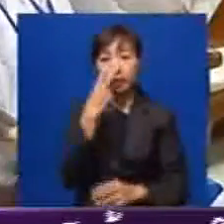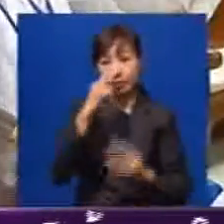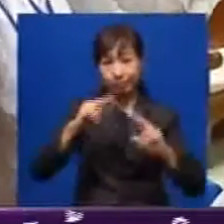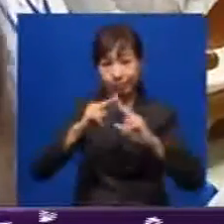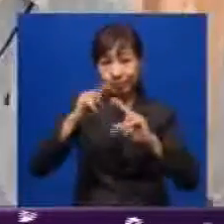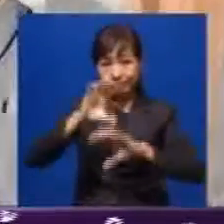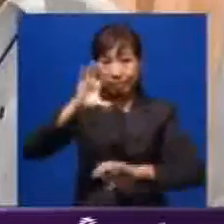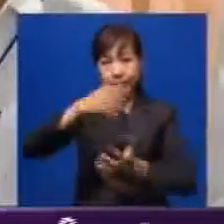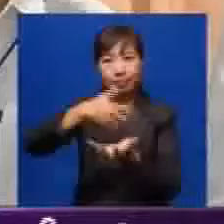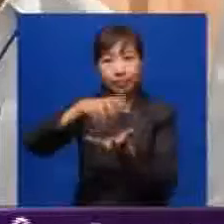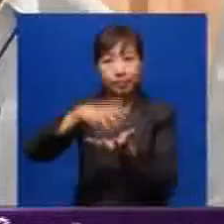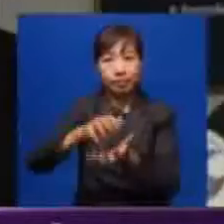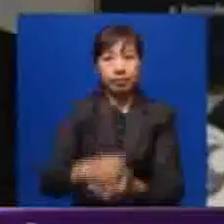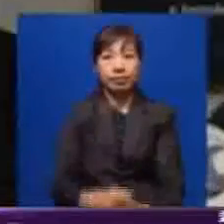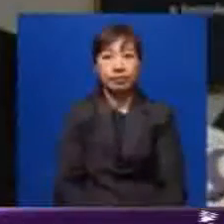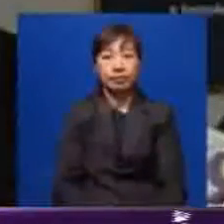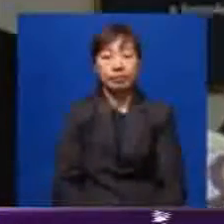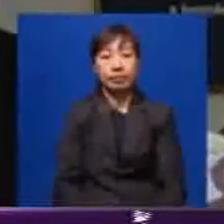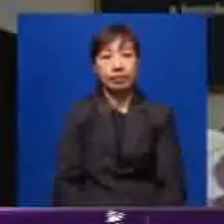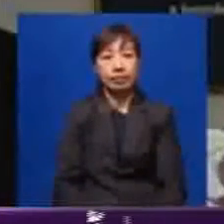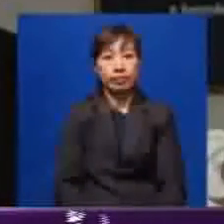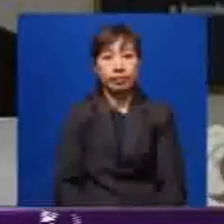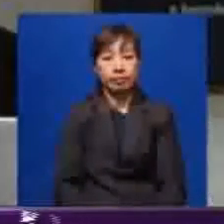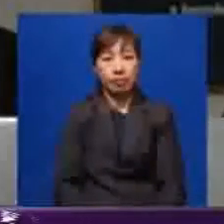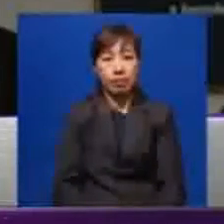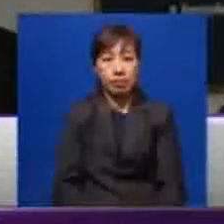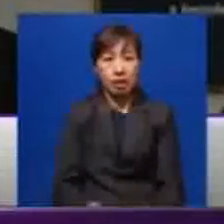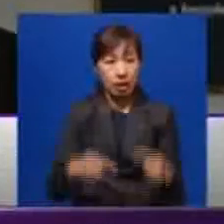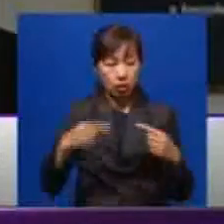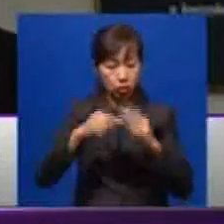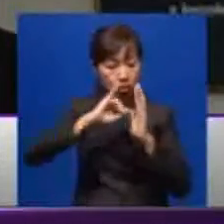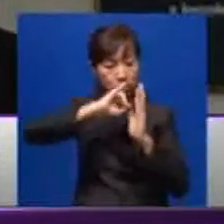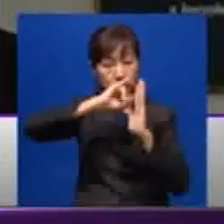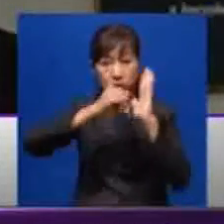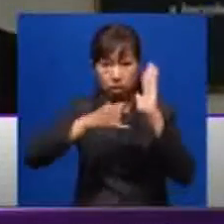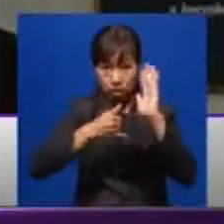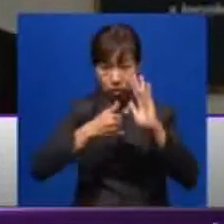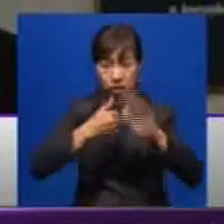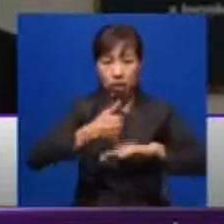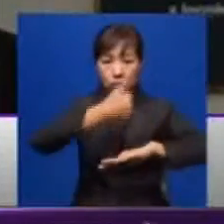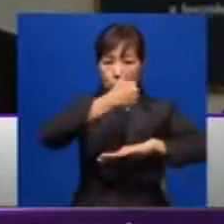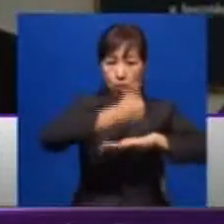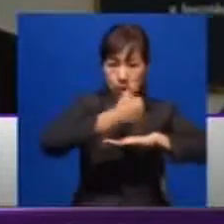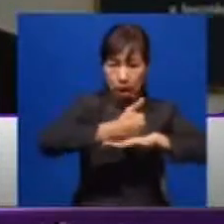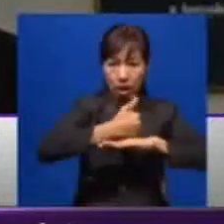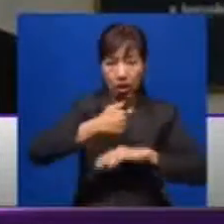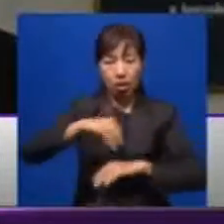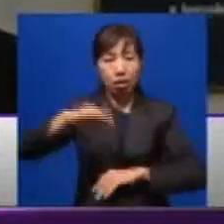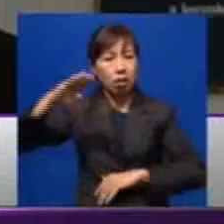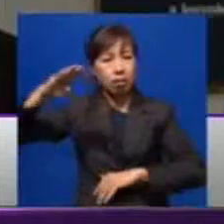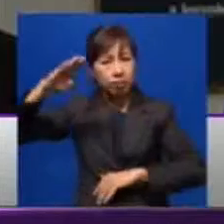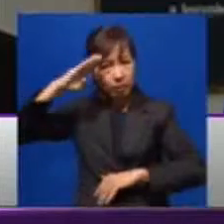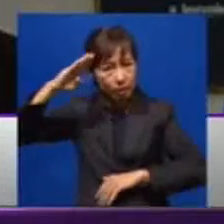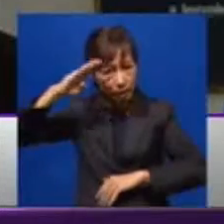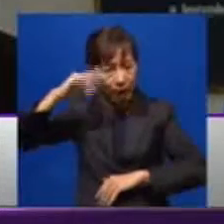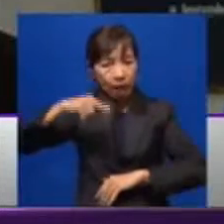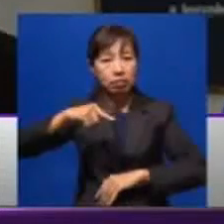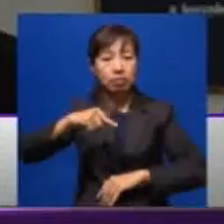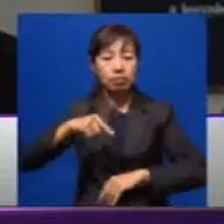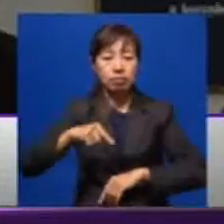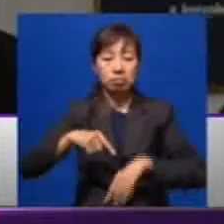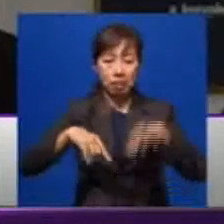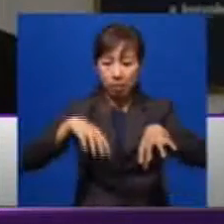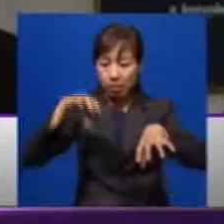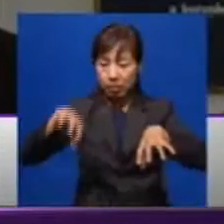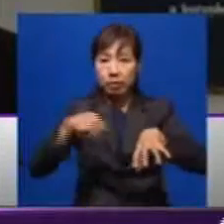ค่ะ โดยในที่จังหวัดเนี่ยผู้ว่าการจังหวัดกับทางทหารก็คงจะเป็นหน่วยงานหลัก